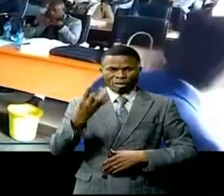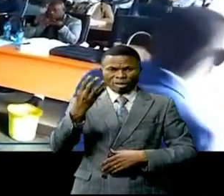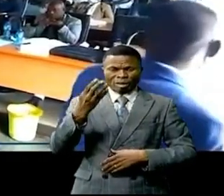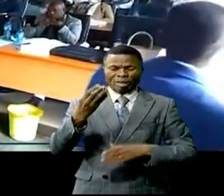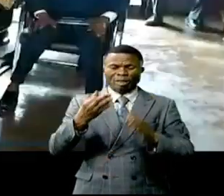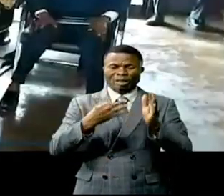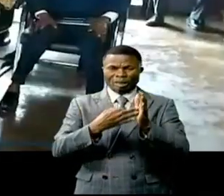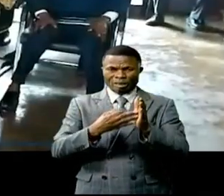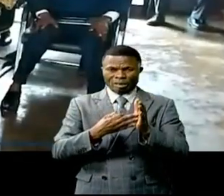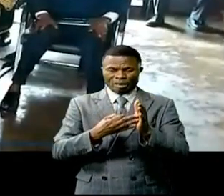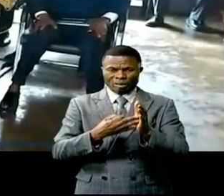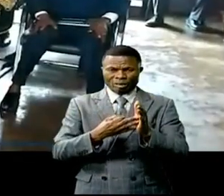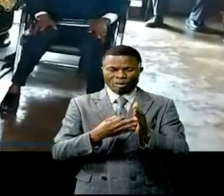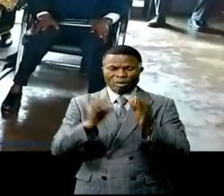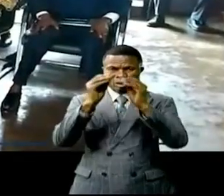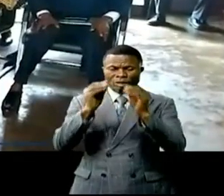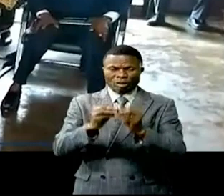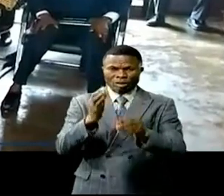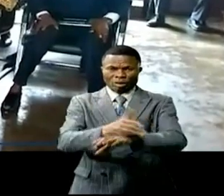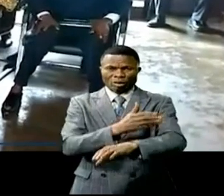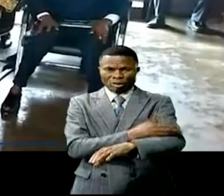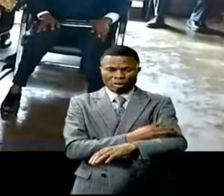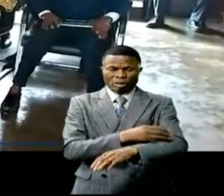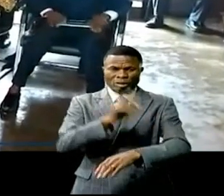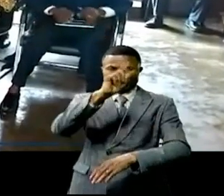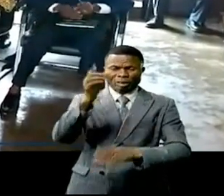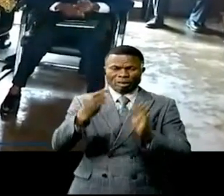156 992 606 528,80 centimes, avec un taux d'accroissement de